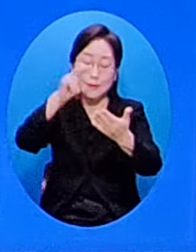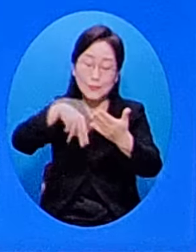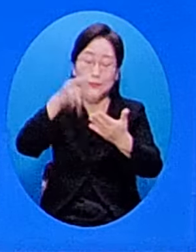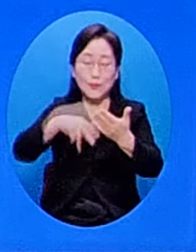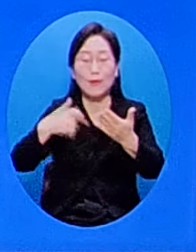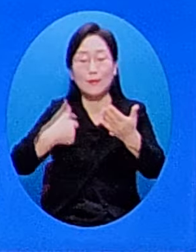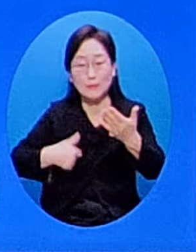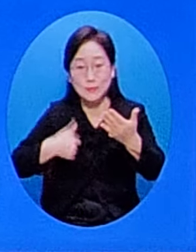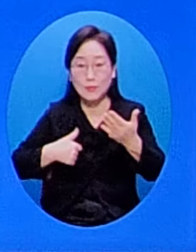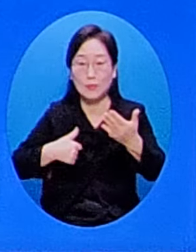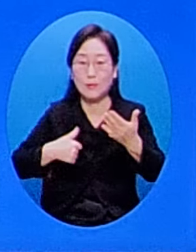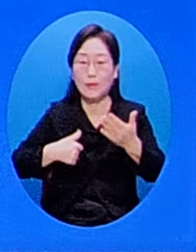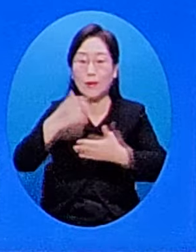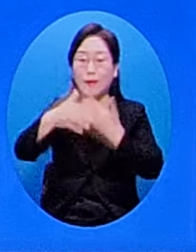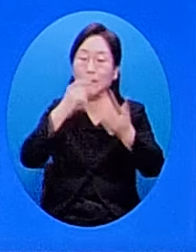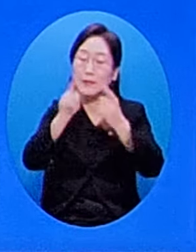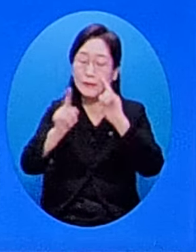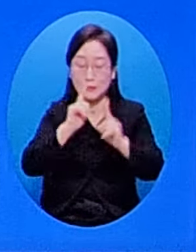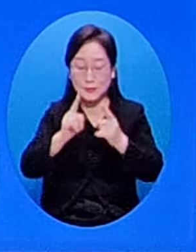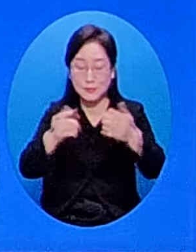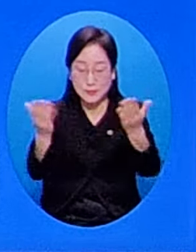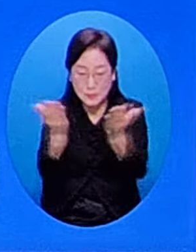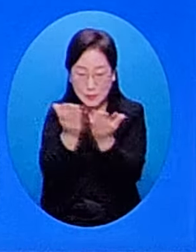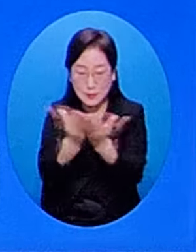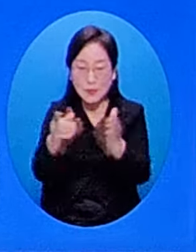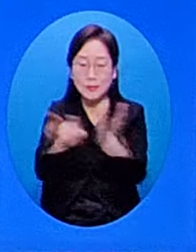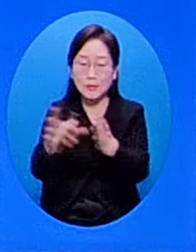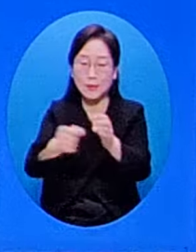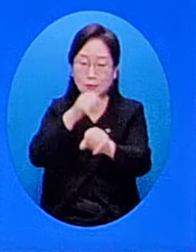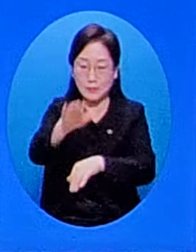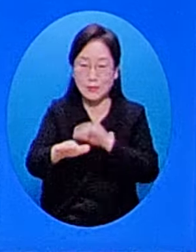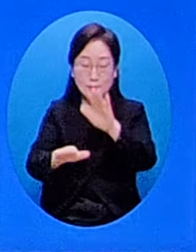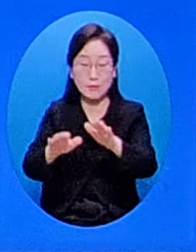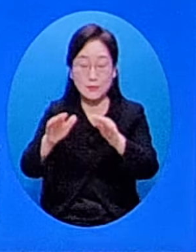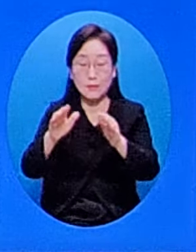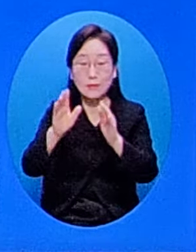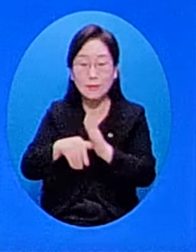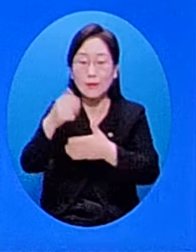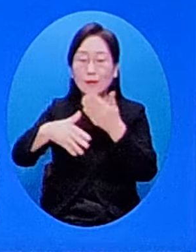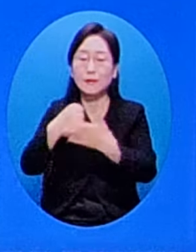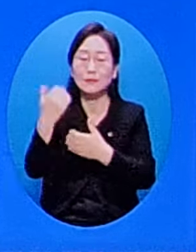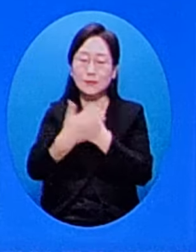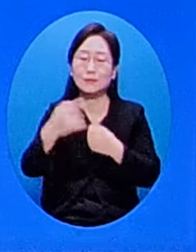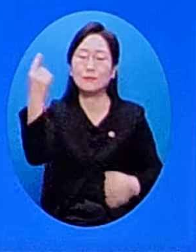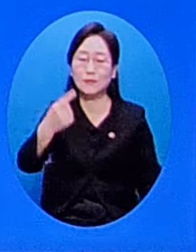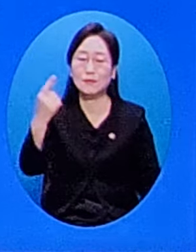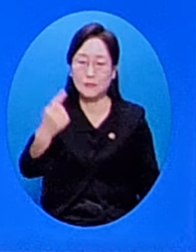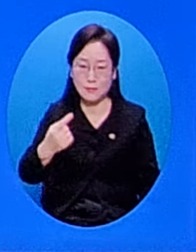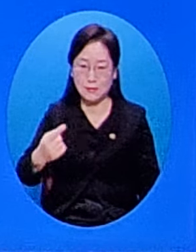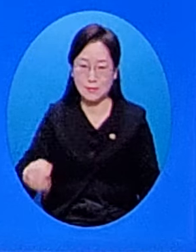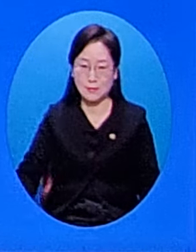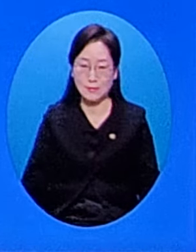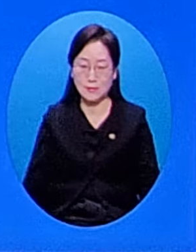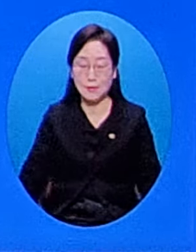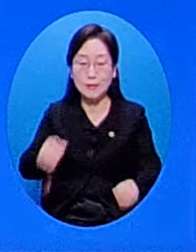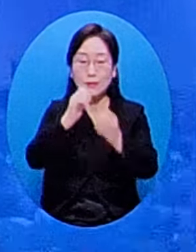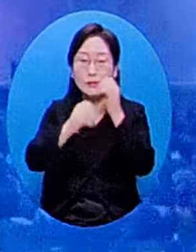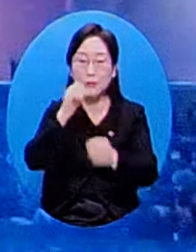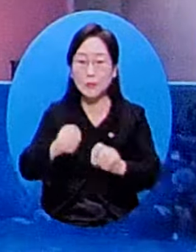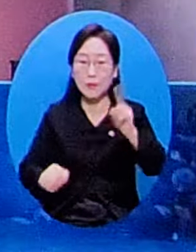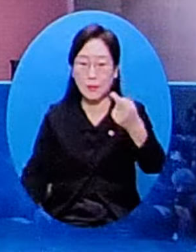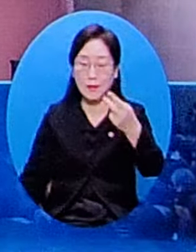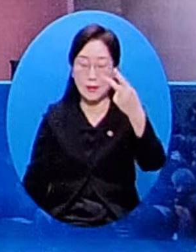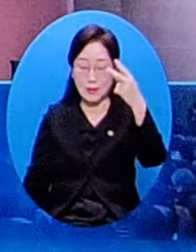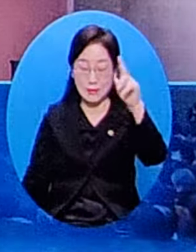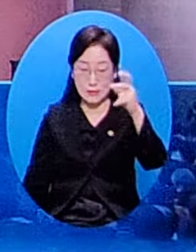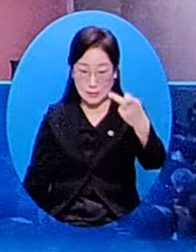되어서 말씀과 함께 우리가 믿음으로 전진해 나갈 때 하나님의 은혜가 임하게 되는 것입니다. 시편 112편